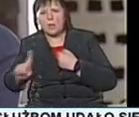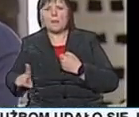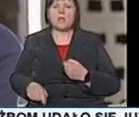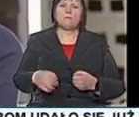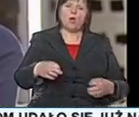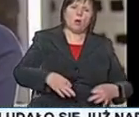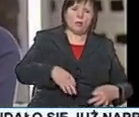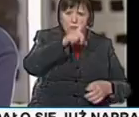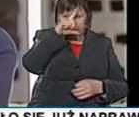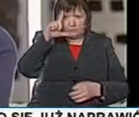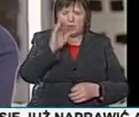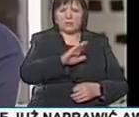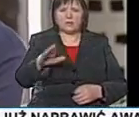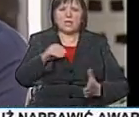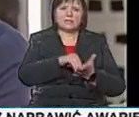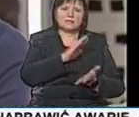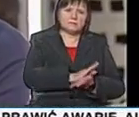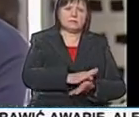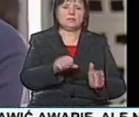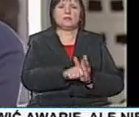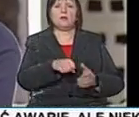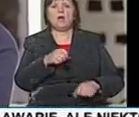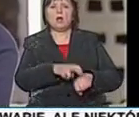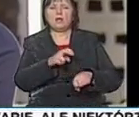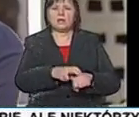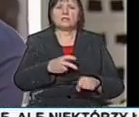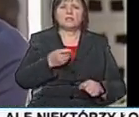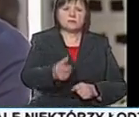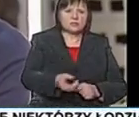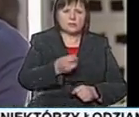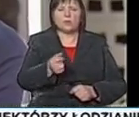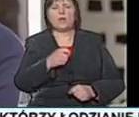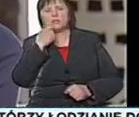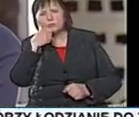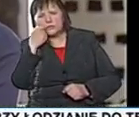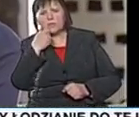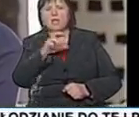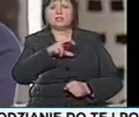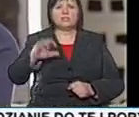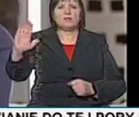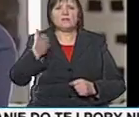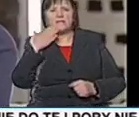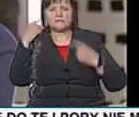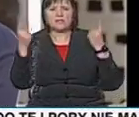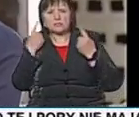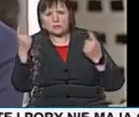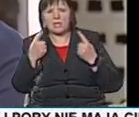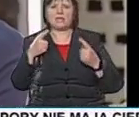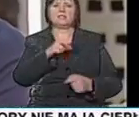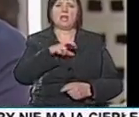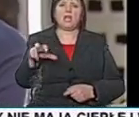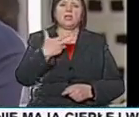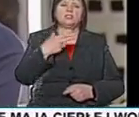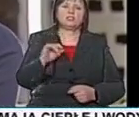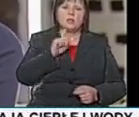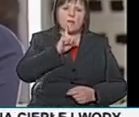mają wątpliwości, jeśli chodzi o zapisywanie się do lekarza, o to, za co się płaci u stomatologa, o to, czy wezwać karetkę, czy jej nie wzywać, o